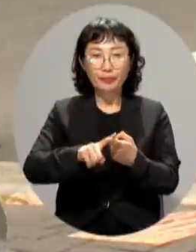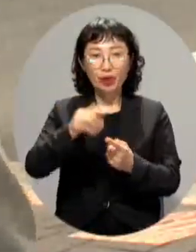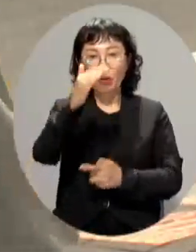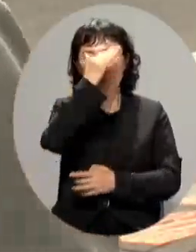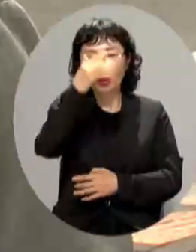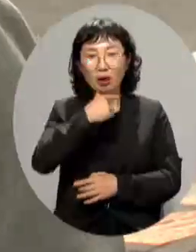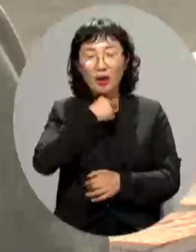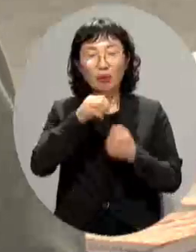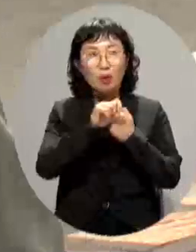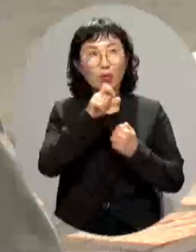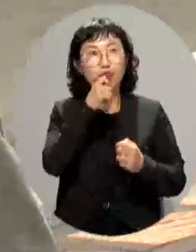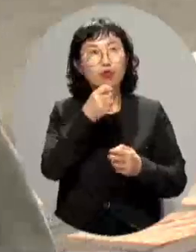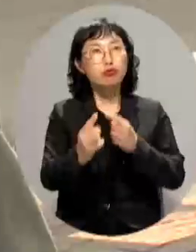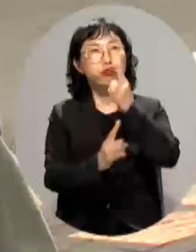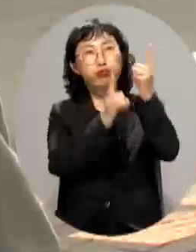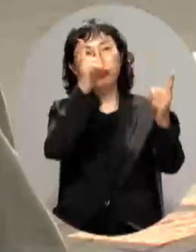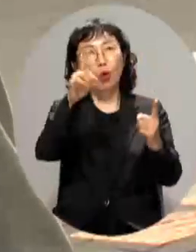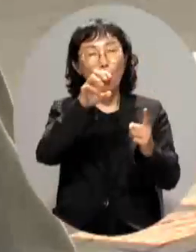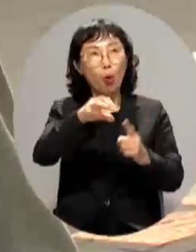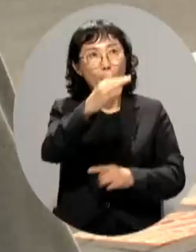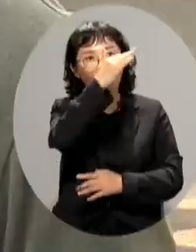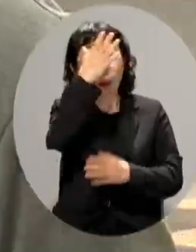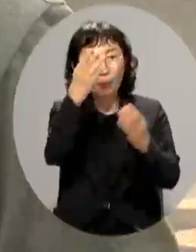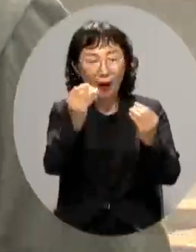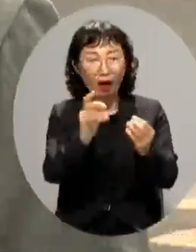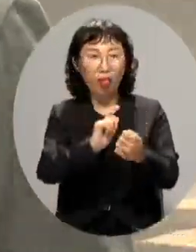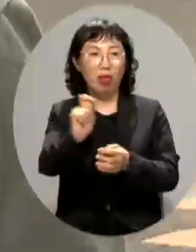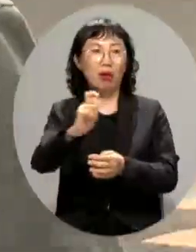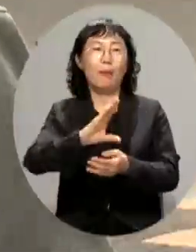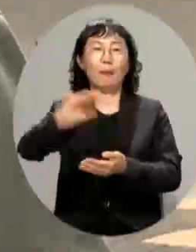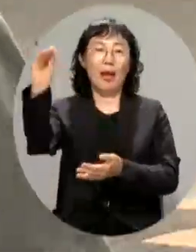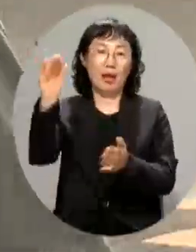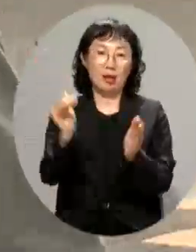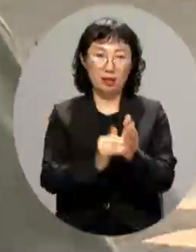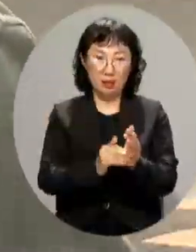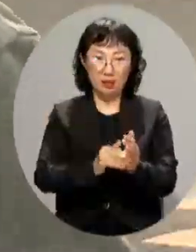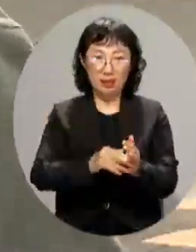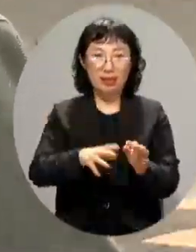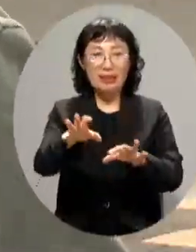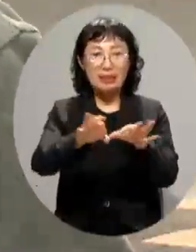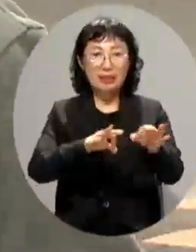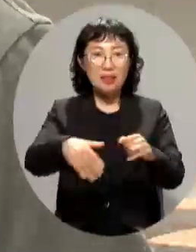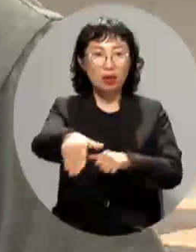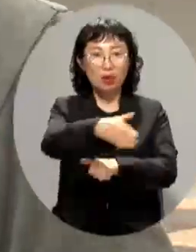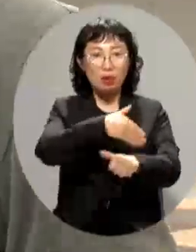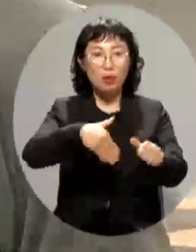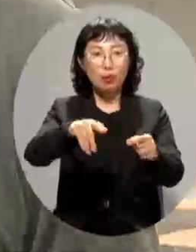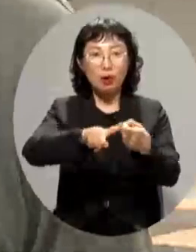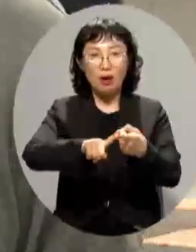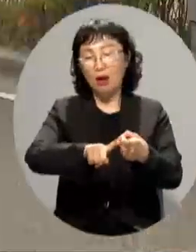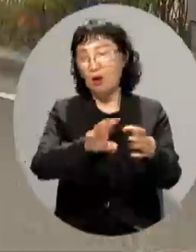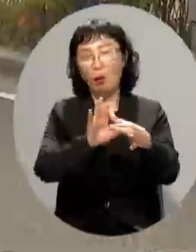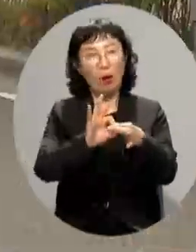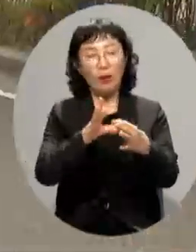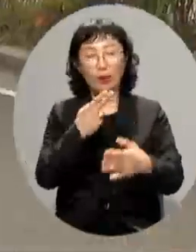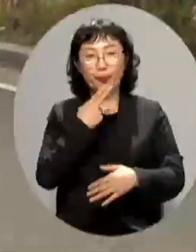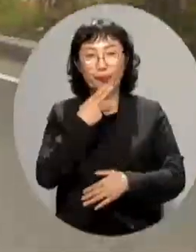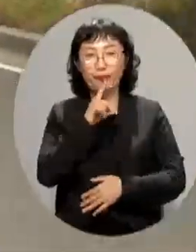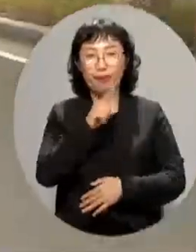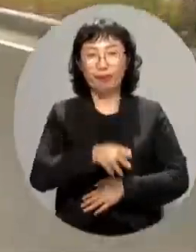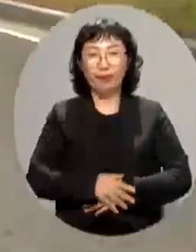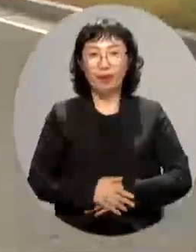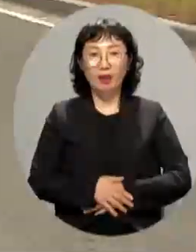있죠. 근처 놀다 그냥 택시 타고 가버리죠. 이 장사하고 역시 저 시장이 활성화한 것은 전혀 상관없어요.